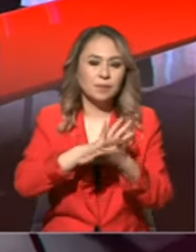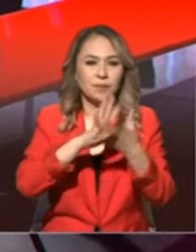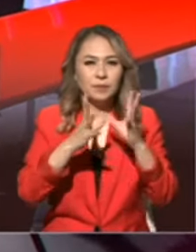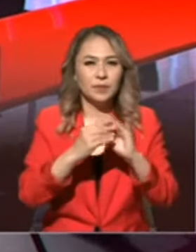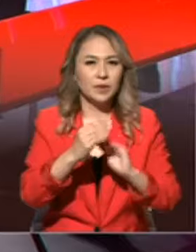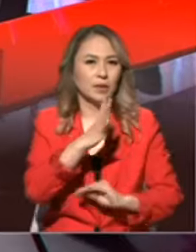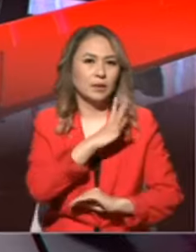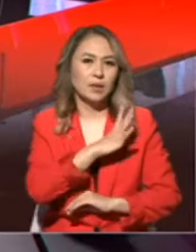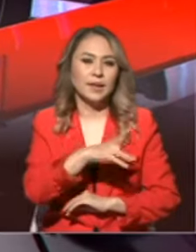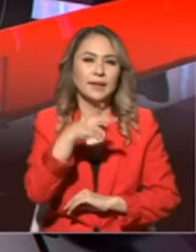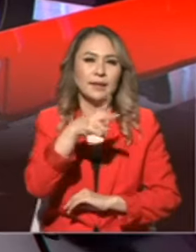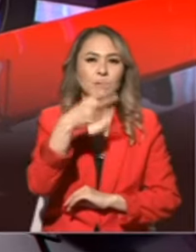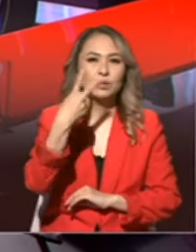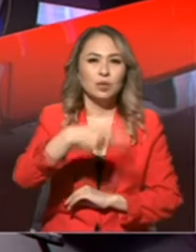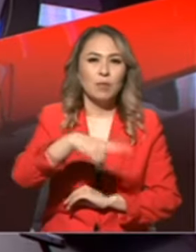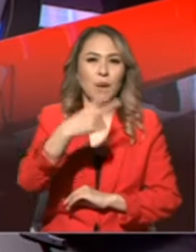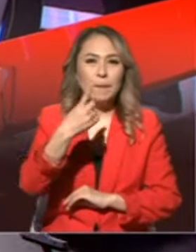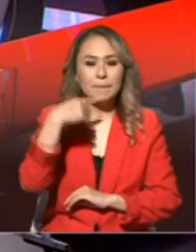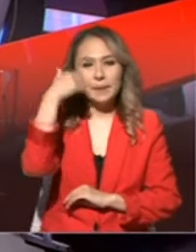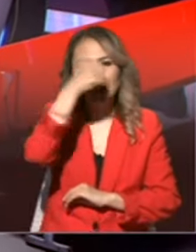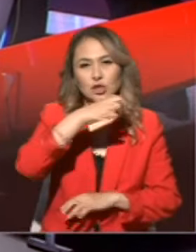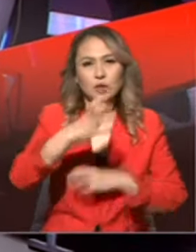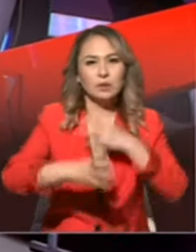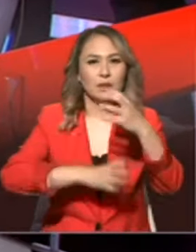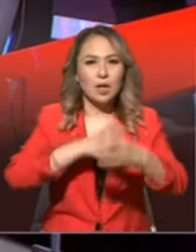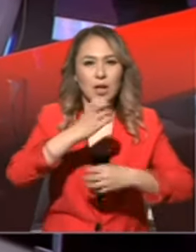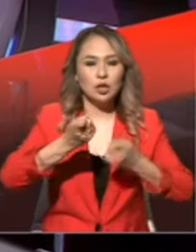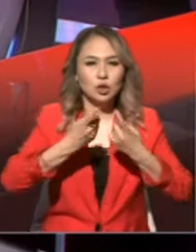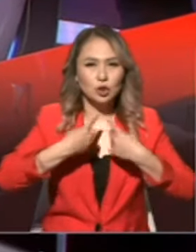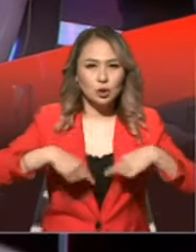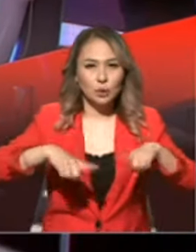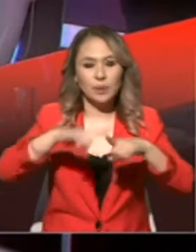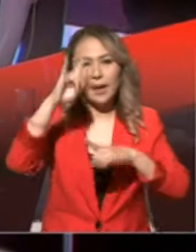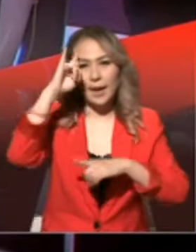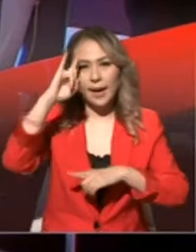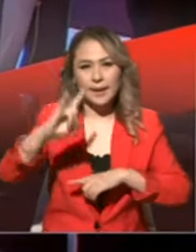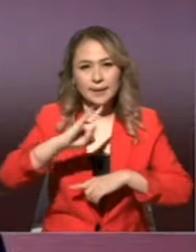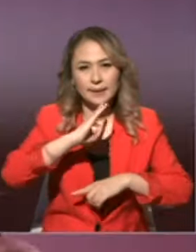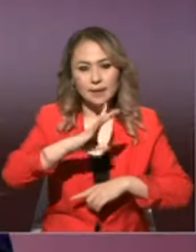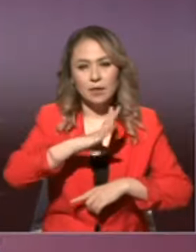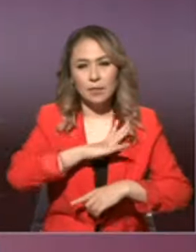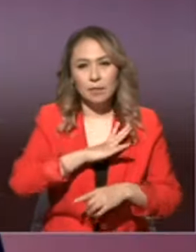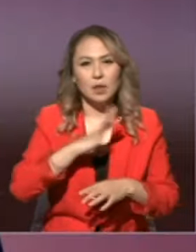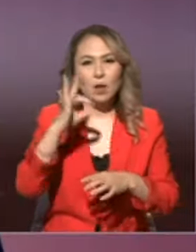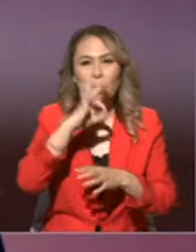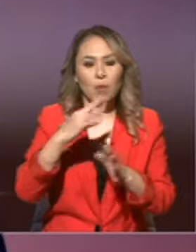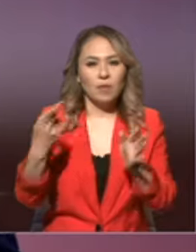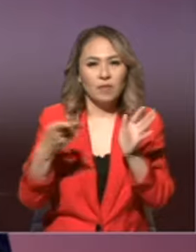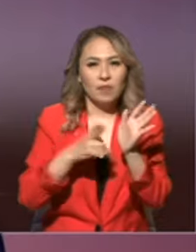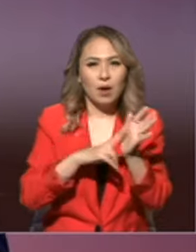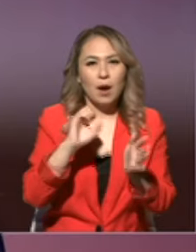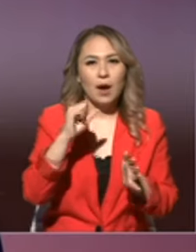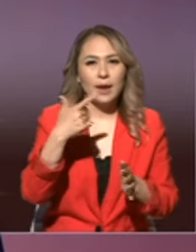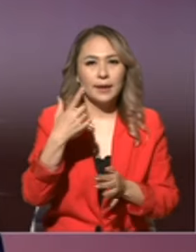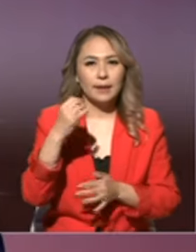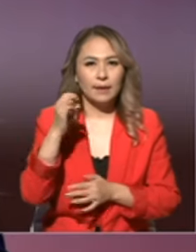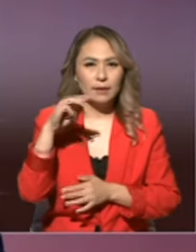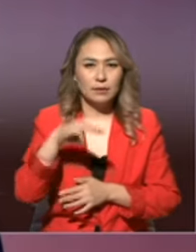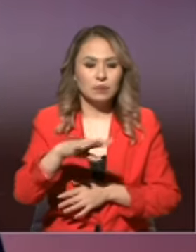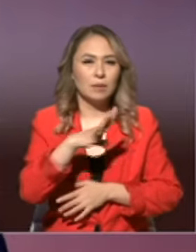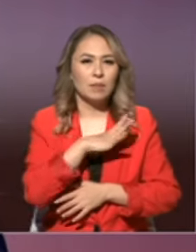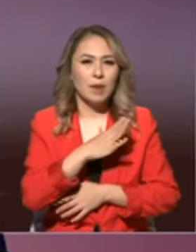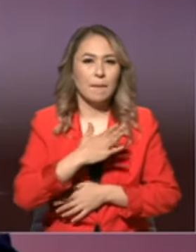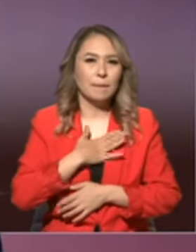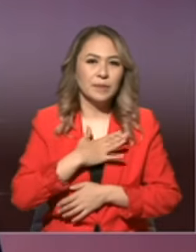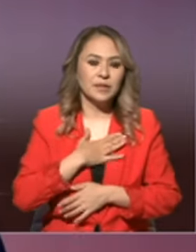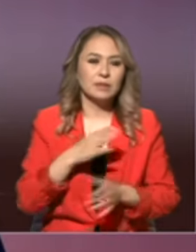жүргізілмеді. 2021 жылы халықаралық көші-қон ұйымы тарапынан, ол Қазақстандағы Біріккен Ұлттар ұйымының көші-қон бойынша агенттігі, яғни біздің